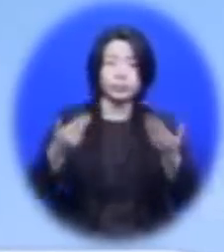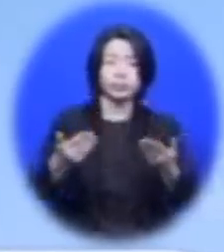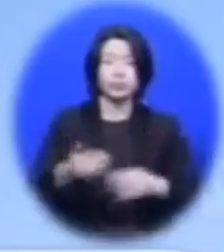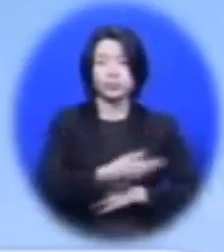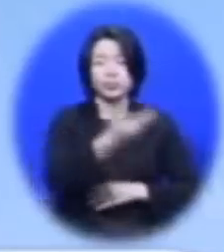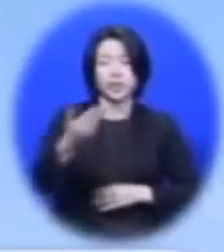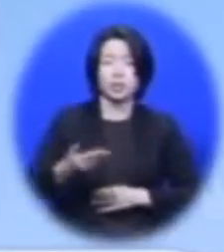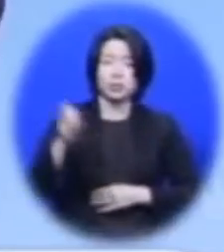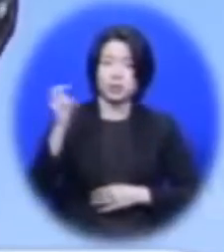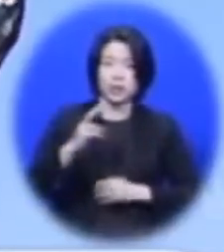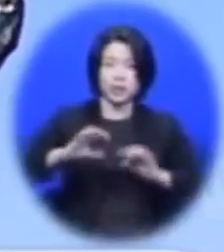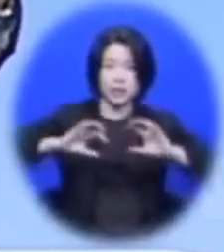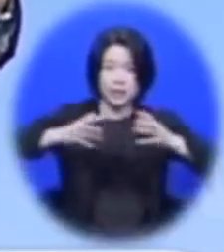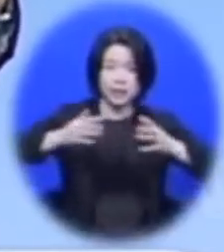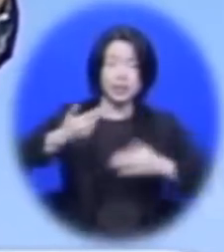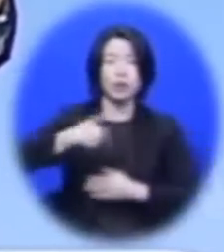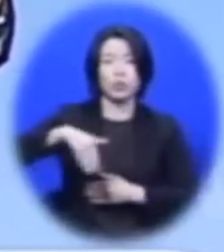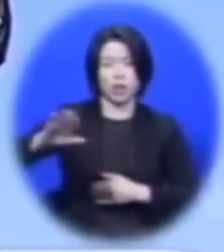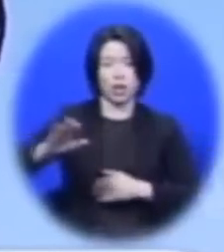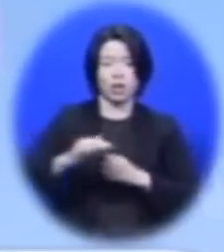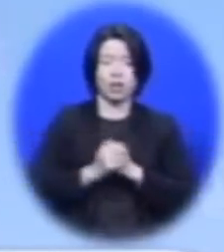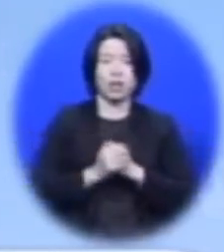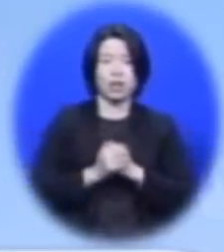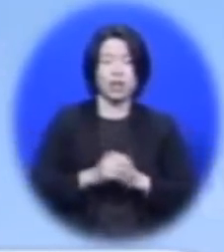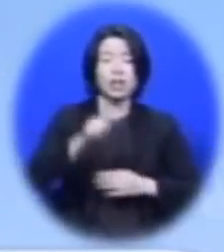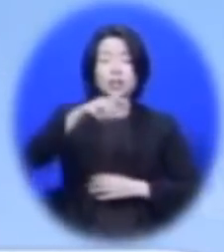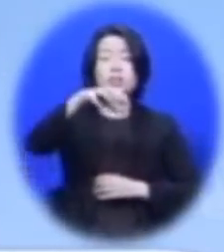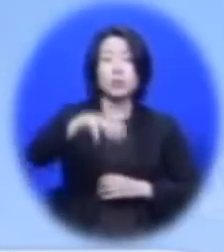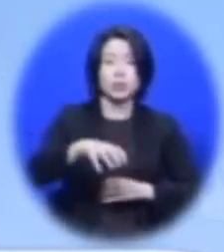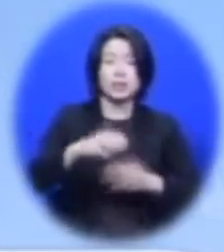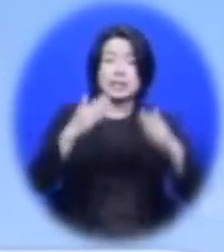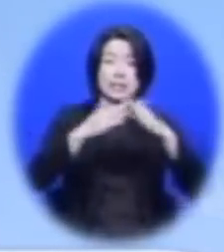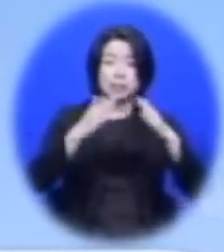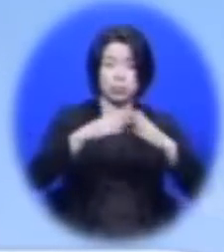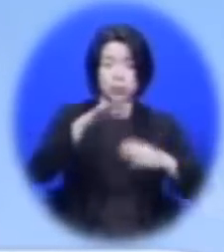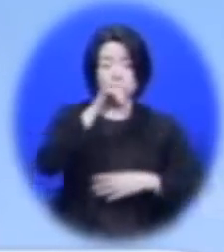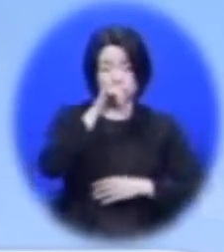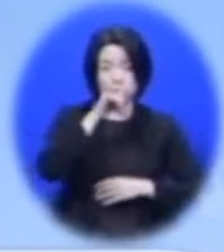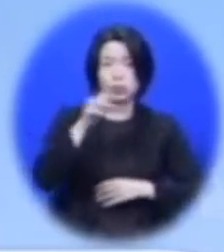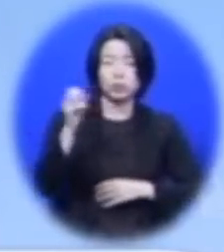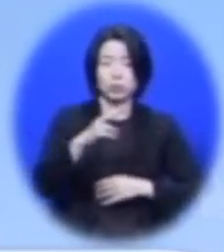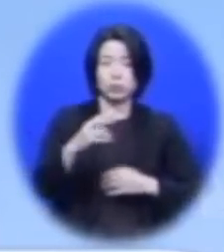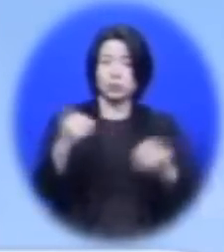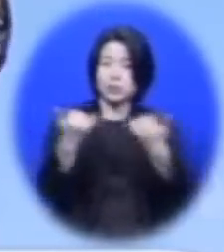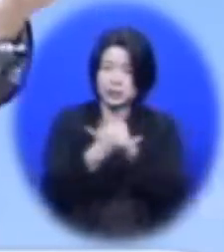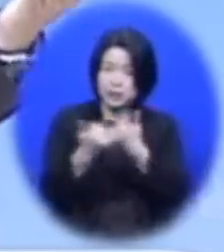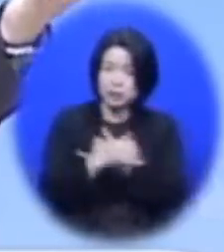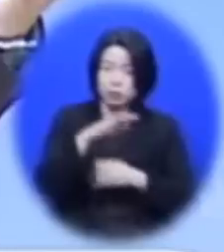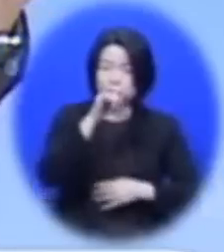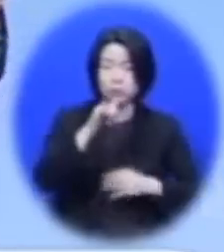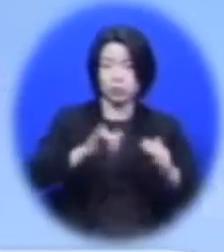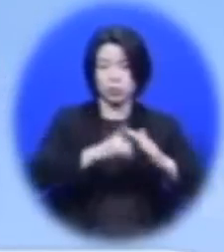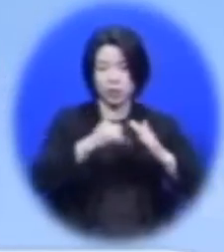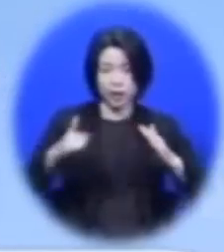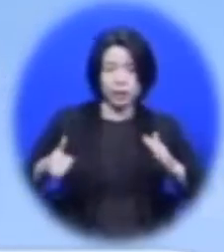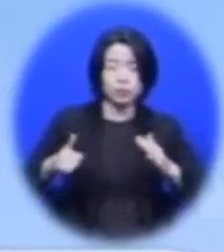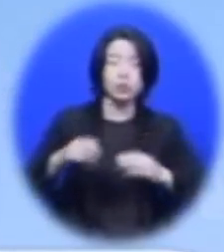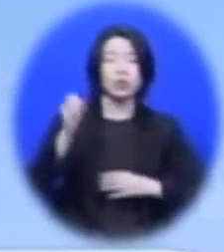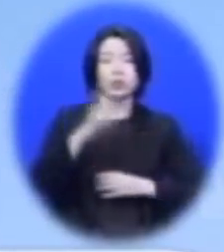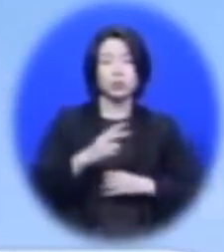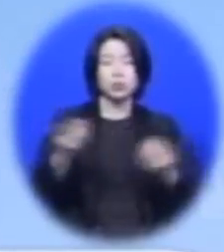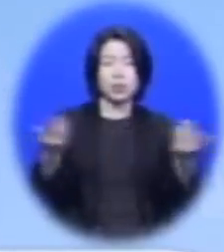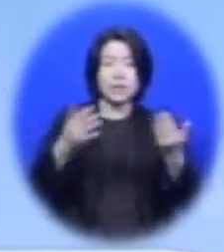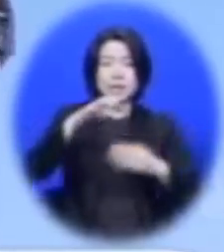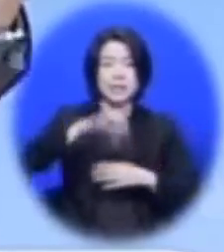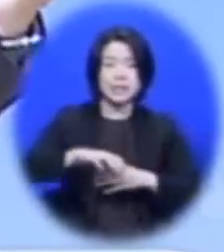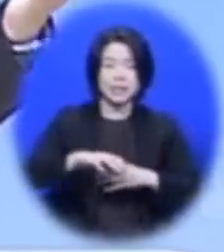여러분이 다시 이제 세상으로 갑니다. 거기에는 집도 있고 일가 친척도 있고 가족도 또 직장